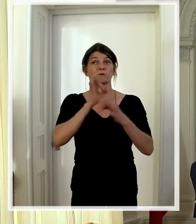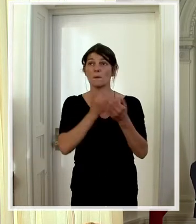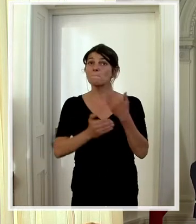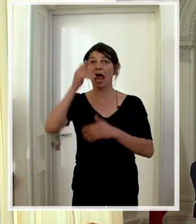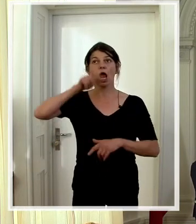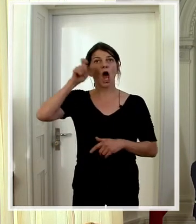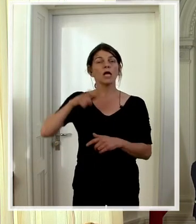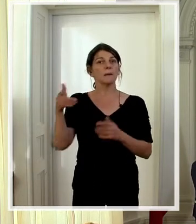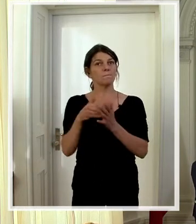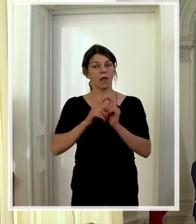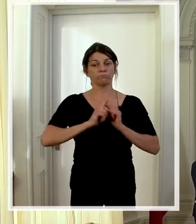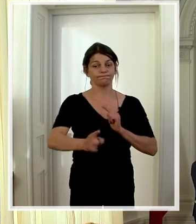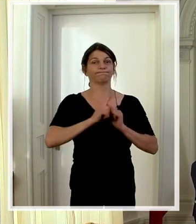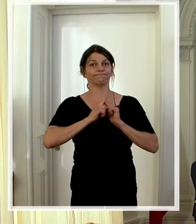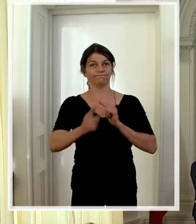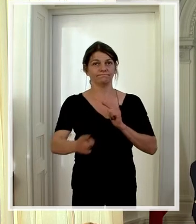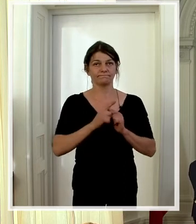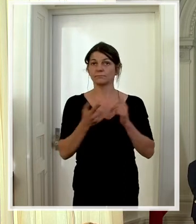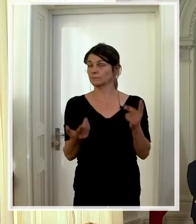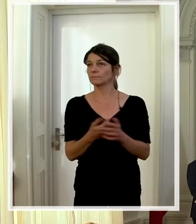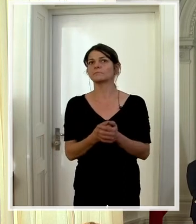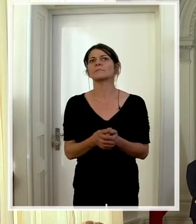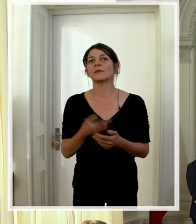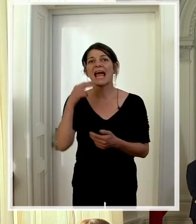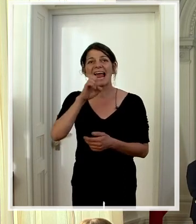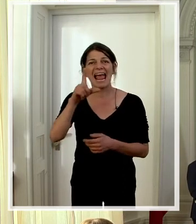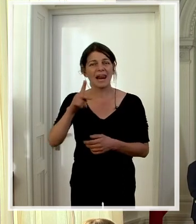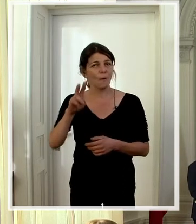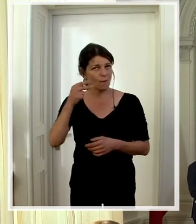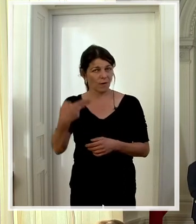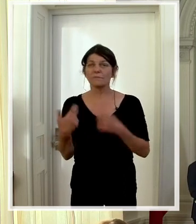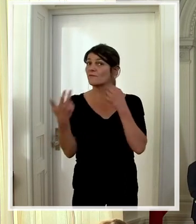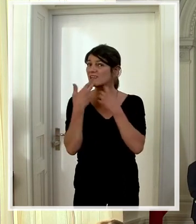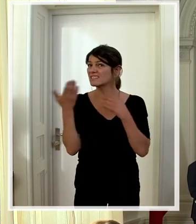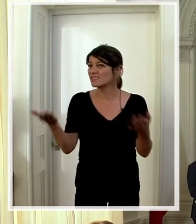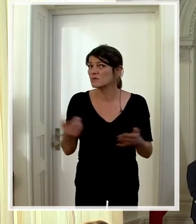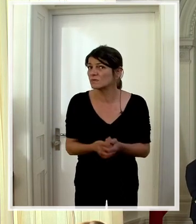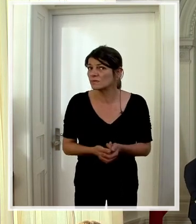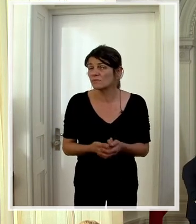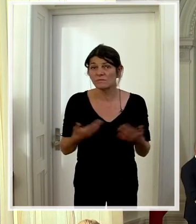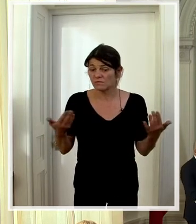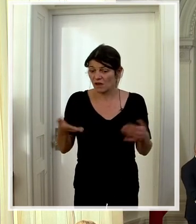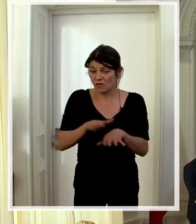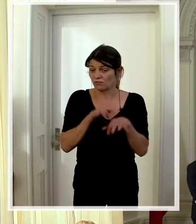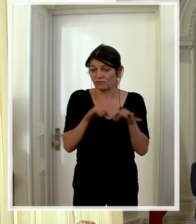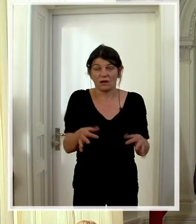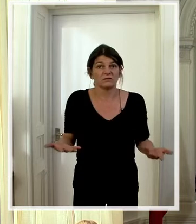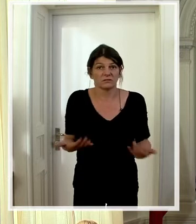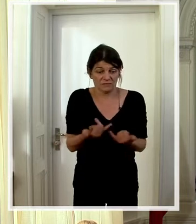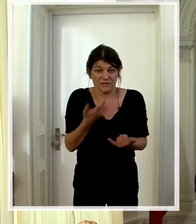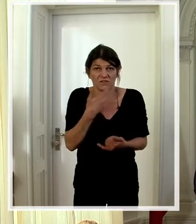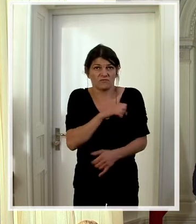auf Mobilität angewiesen sind. Herr Delko, wie will man die denn noch auf der Straße? Oder